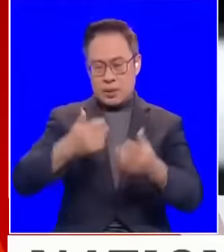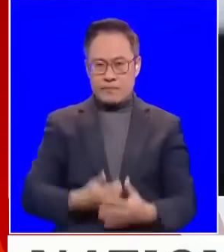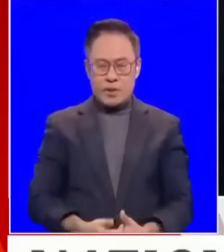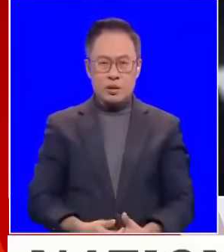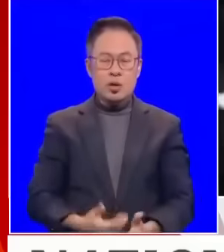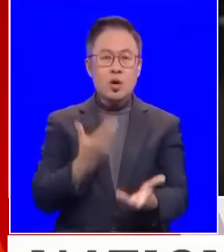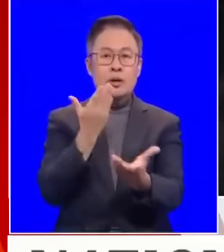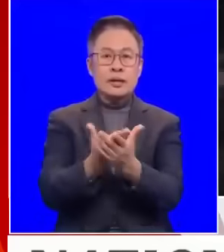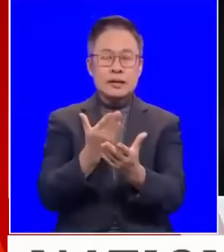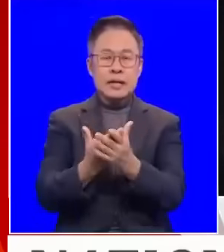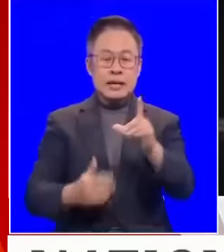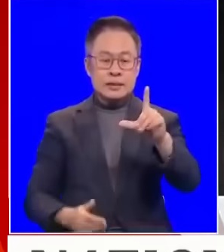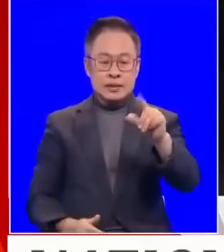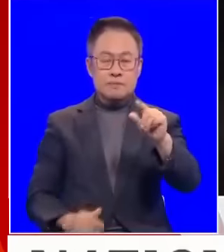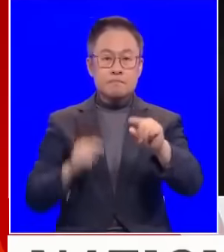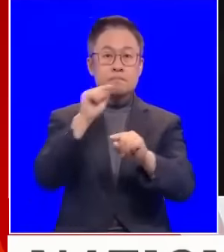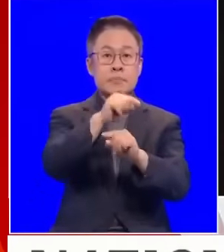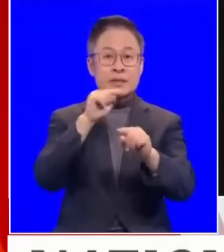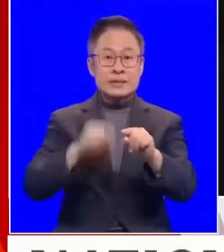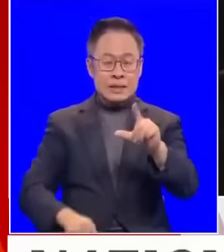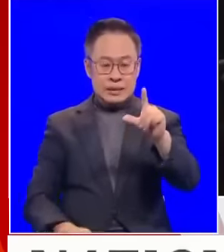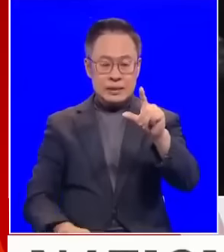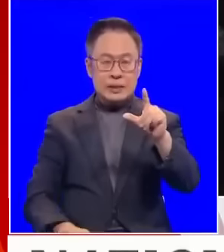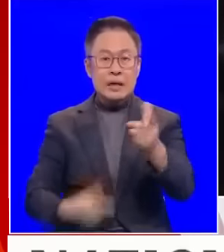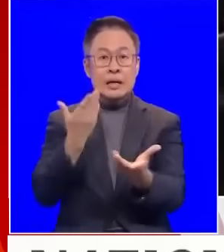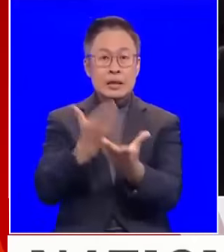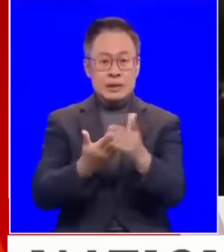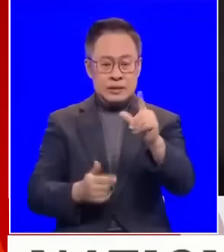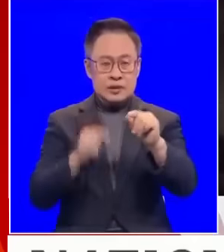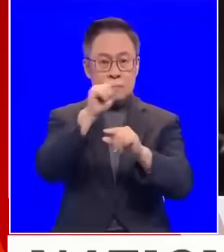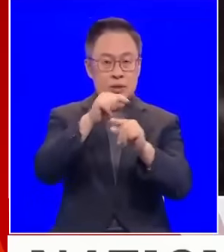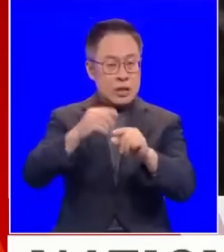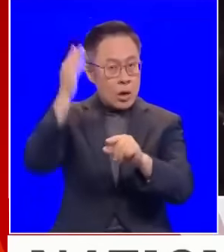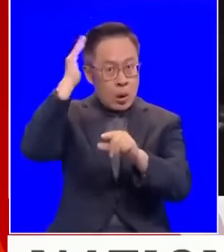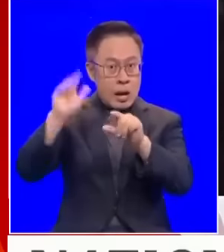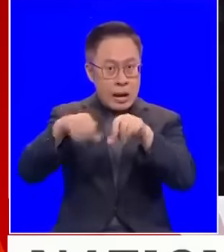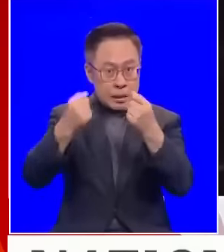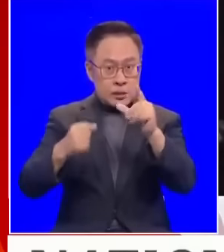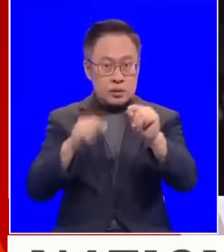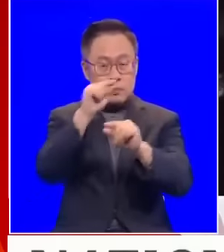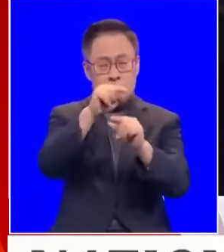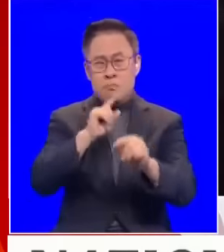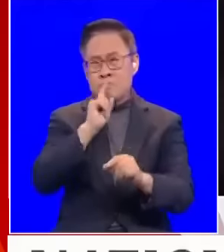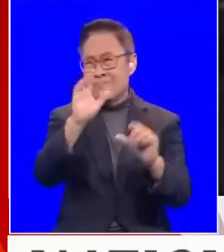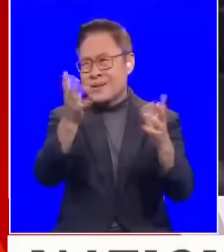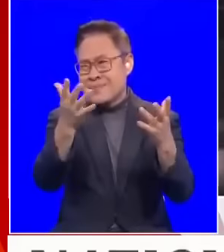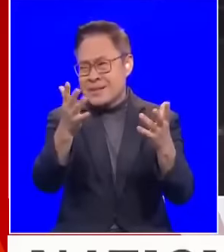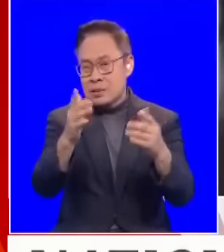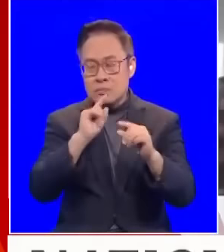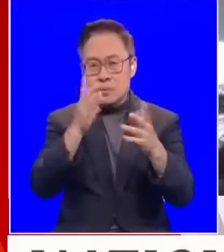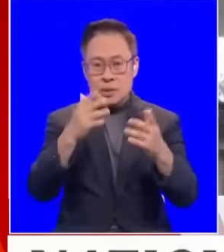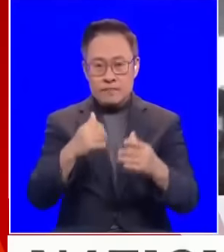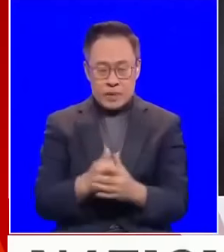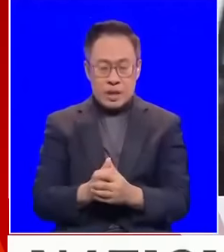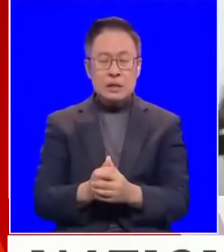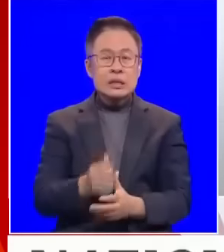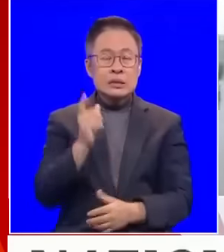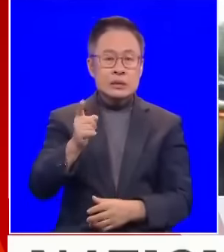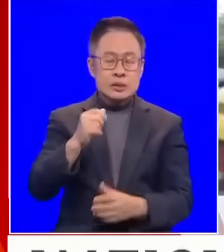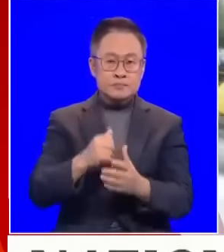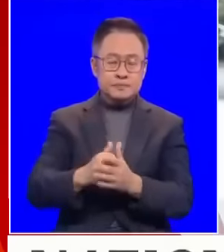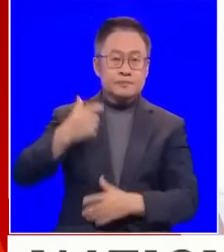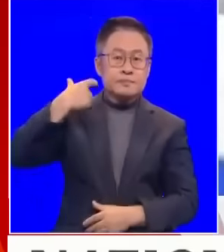มือนอะไรนะเป็นค่าตกน้ำนักข่าวอะไรสักอย่างคุณพัฒน์บอกไม่มีจริงๆแล้วเนี่ยมันเป็นเรื่องที่เขาติดต่อทนายคนอื่นแล้วเขาต้อง